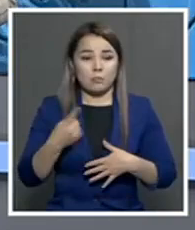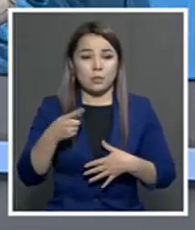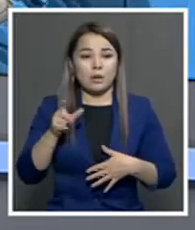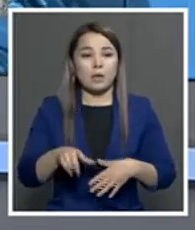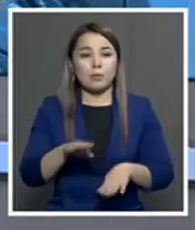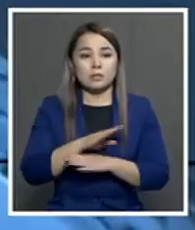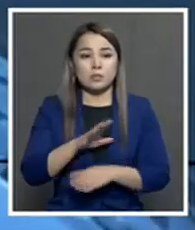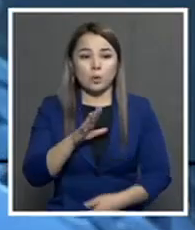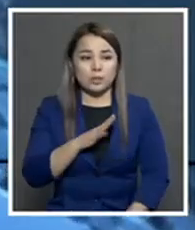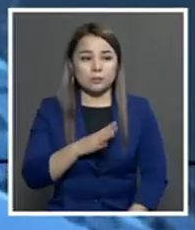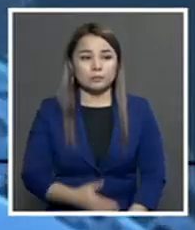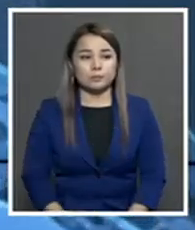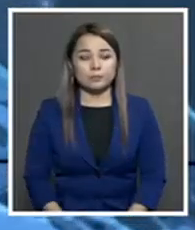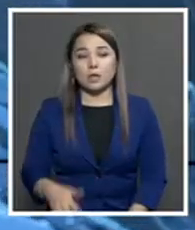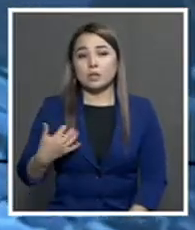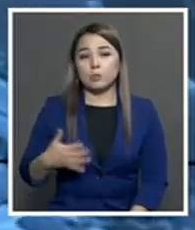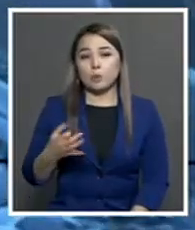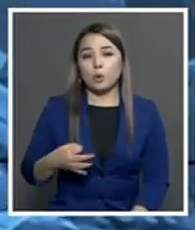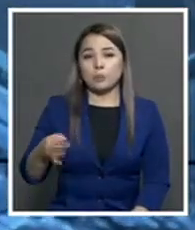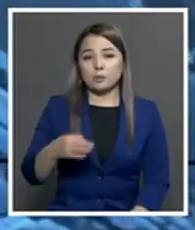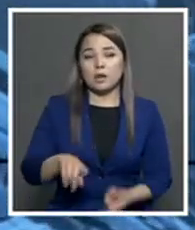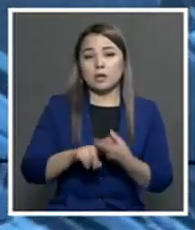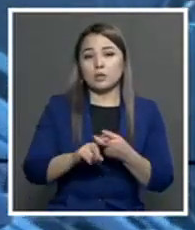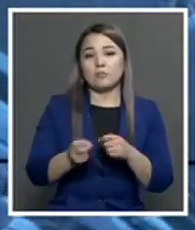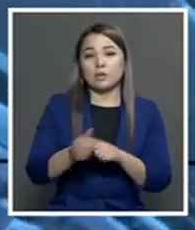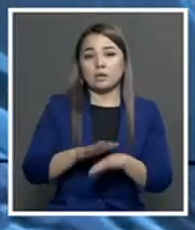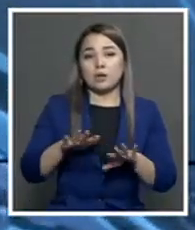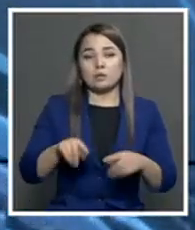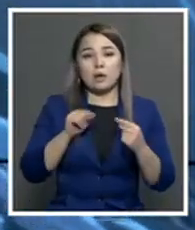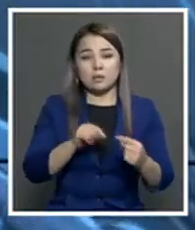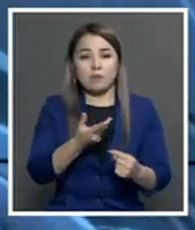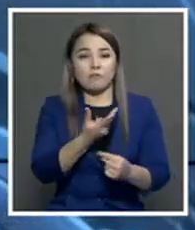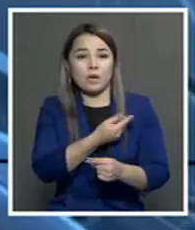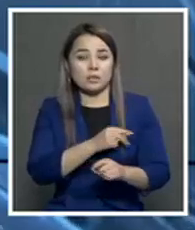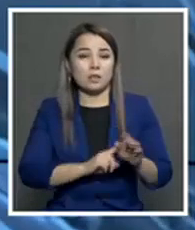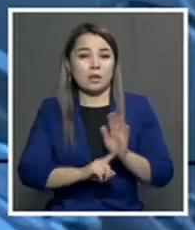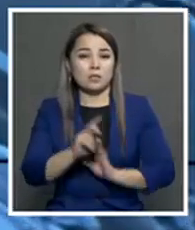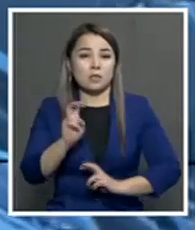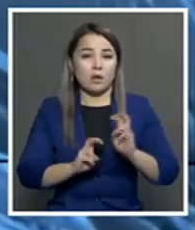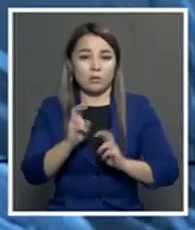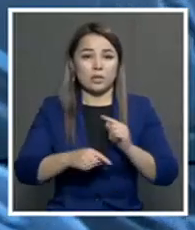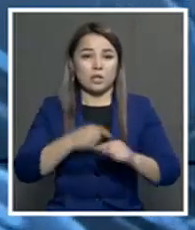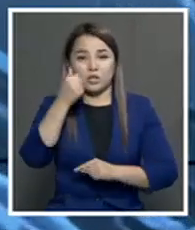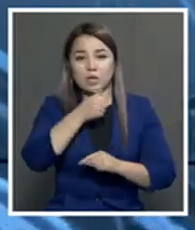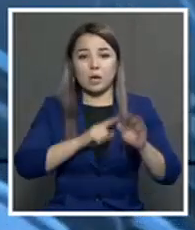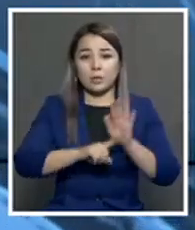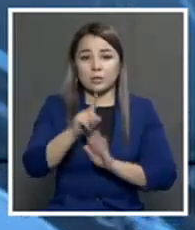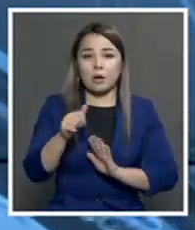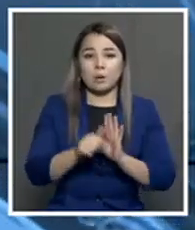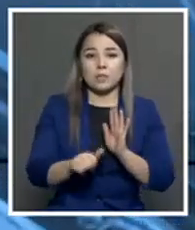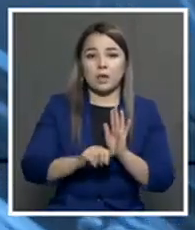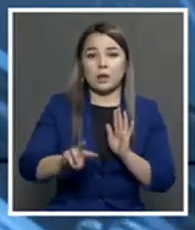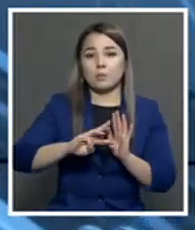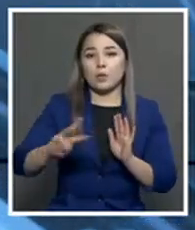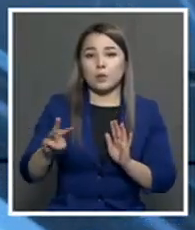болды. Жамбыл облысында коронавирусқа қарсы вакцина шығаратын зауыт келер жылы іске қосылады. Мұнда 60 миллион дозаға